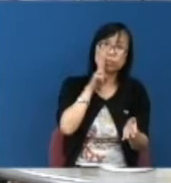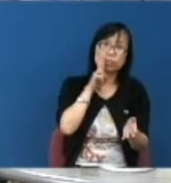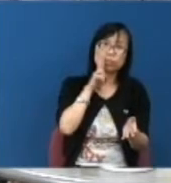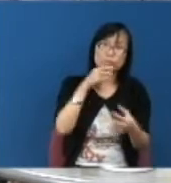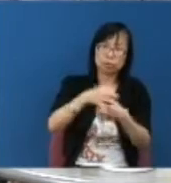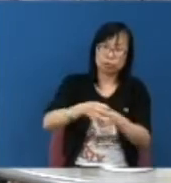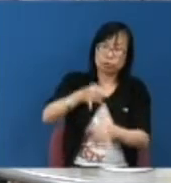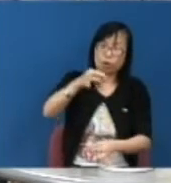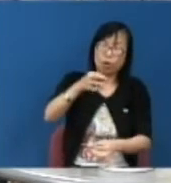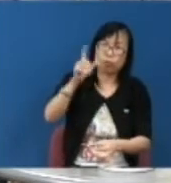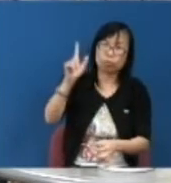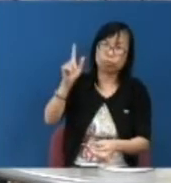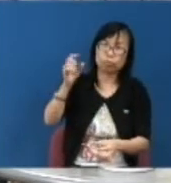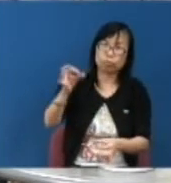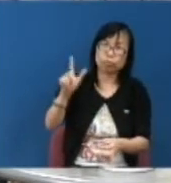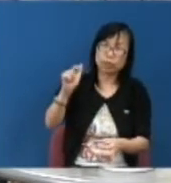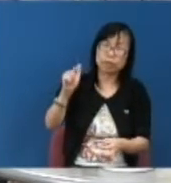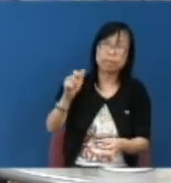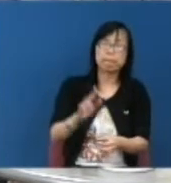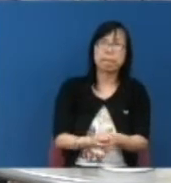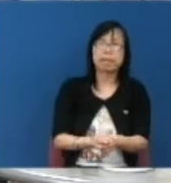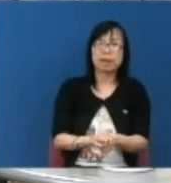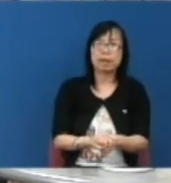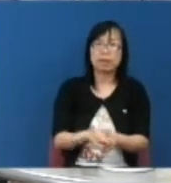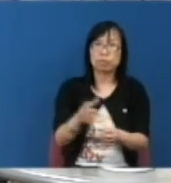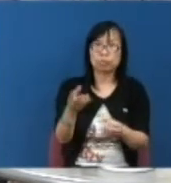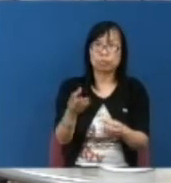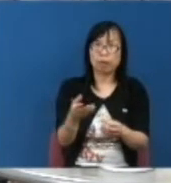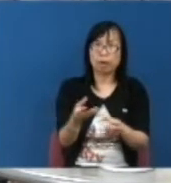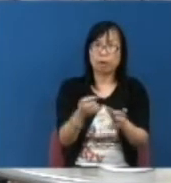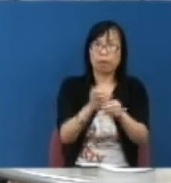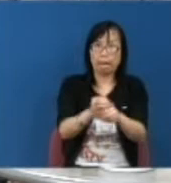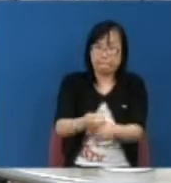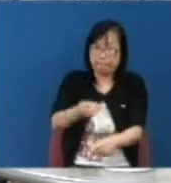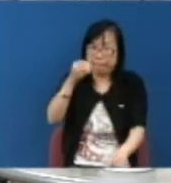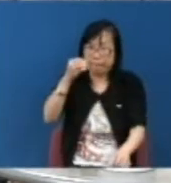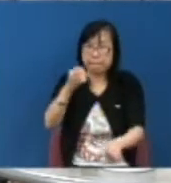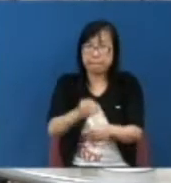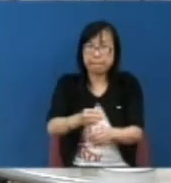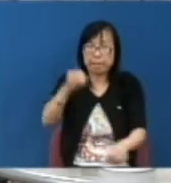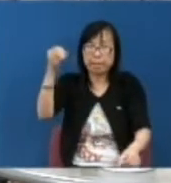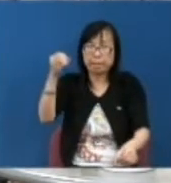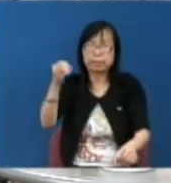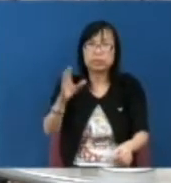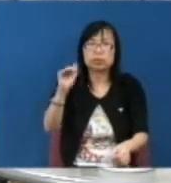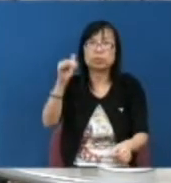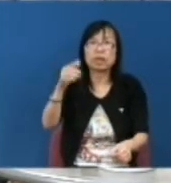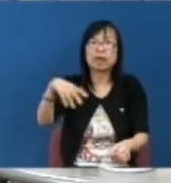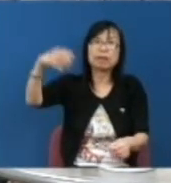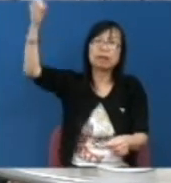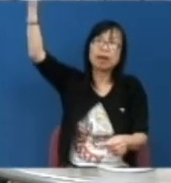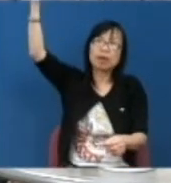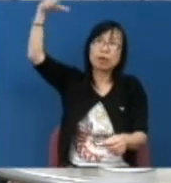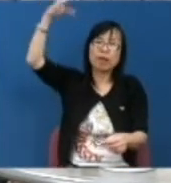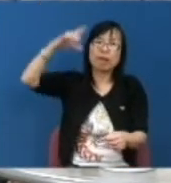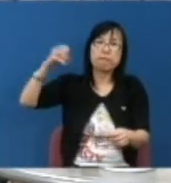菌啦。跟住咧，我哋就可以再用翻個泵，而個泵咧 水泵咧可以亦都係用太陽能發電，